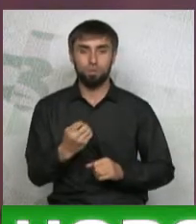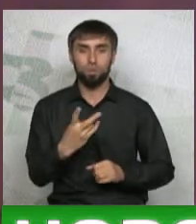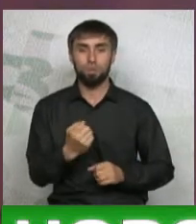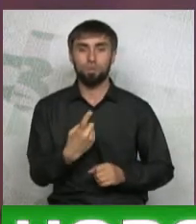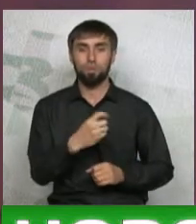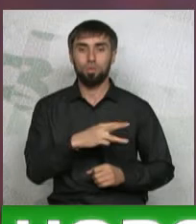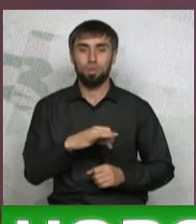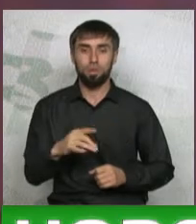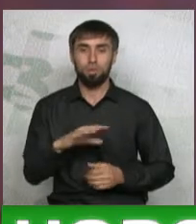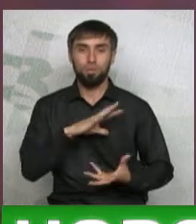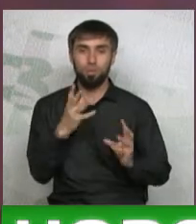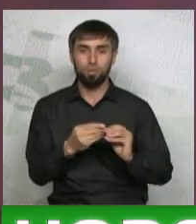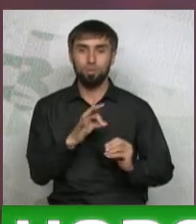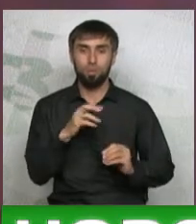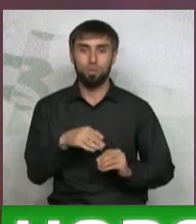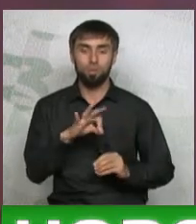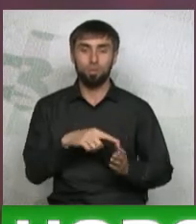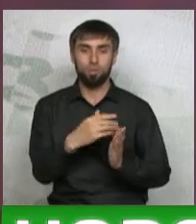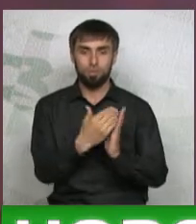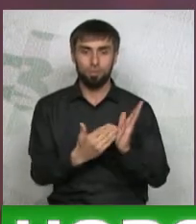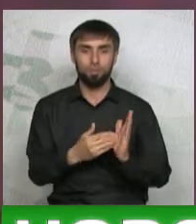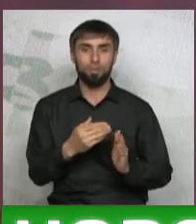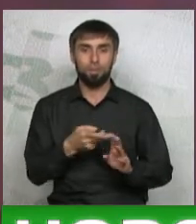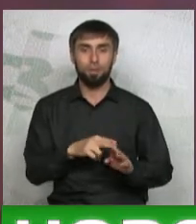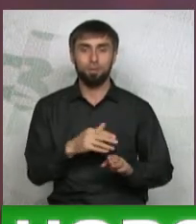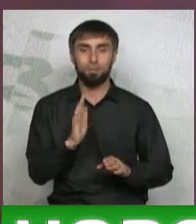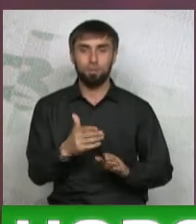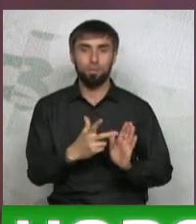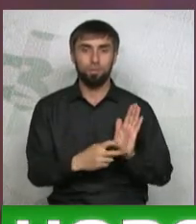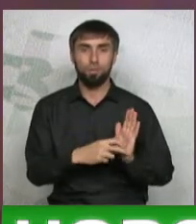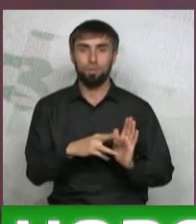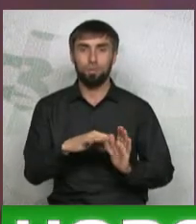миллиардов рублей. Общий объем по этим программам поручительств ВЭБа 800 миллиардов рублей.